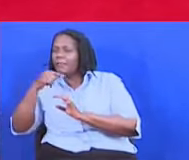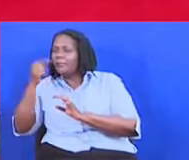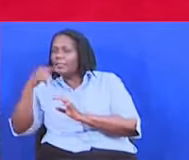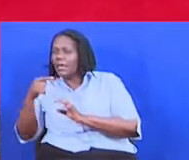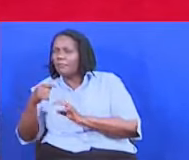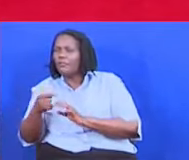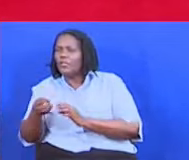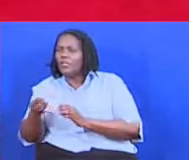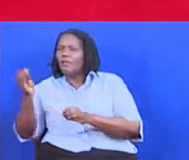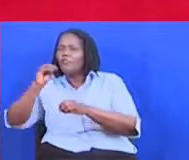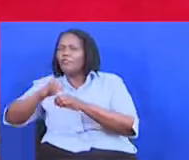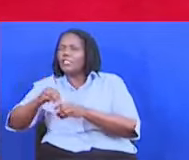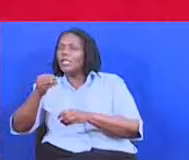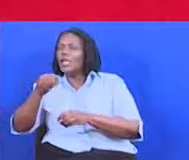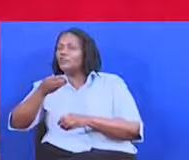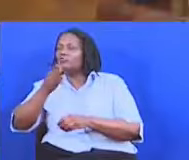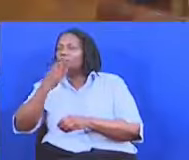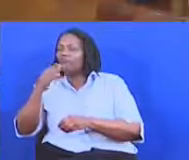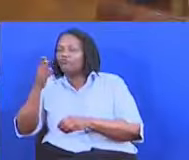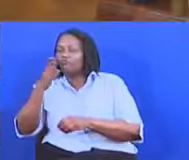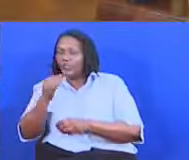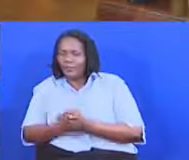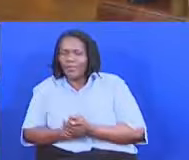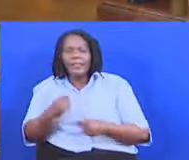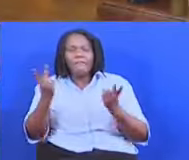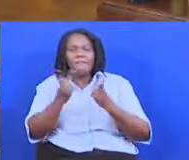mara kwa mara. Asante Mheshimiwa Spika.